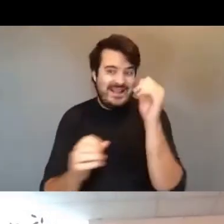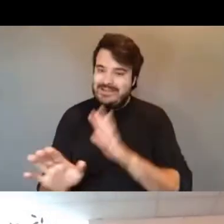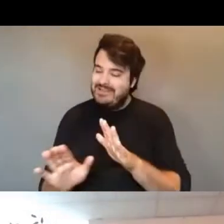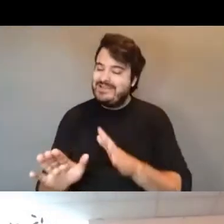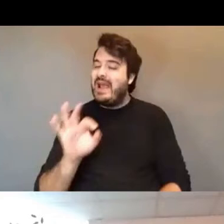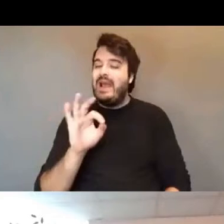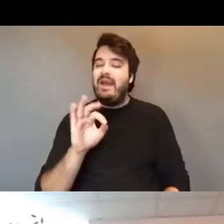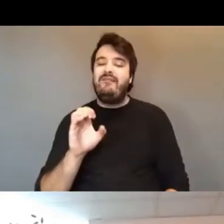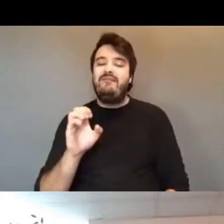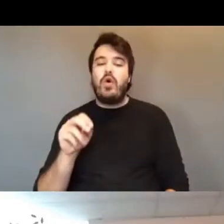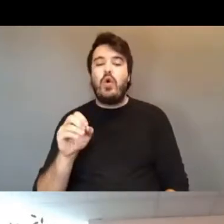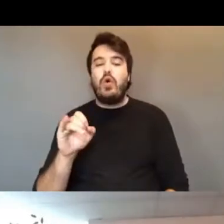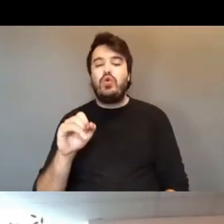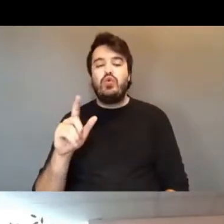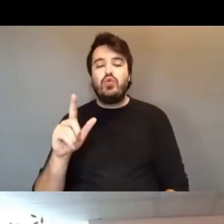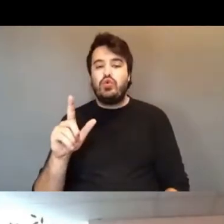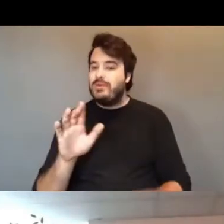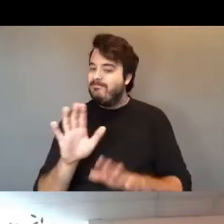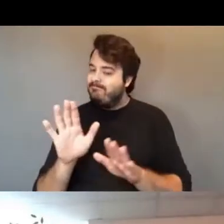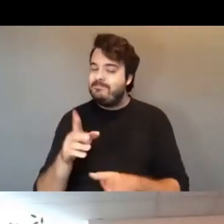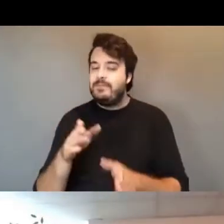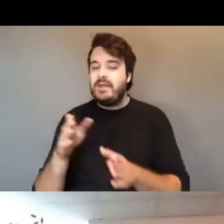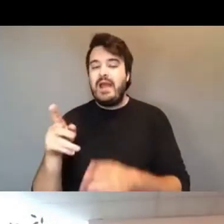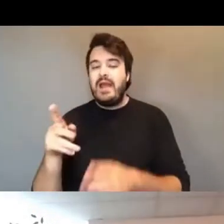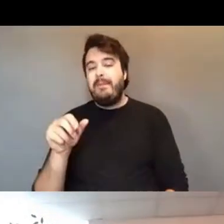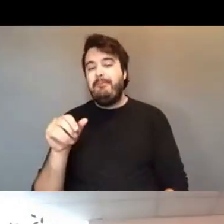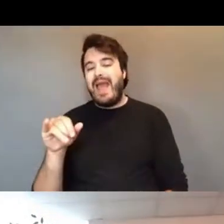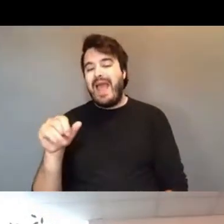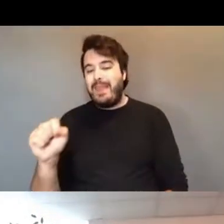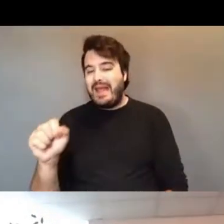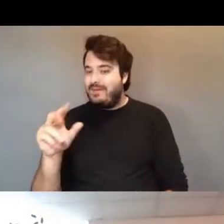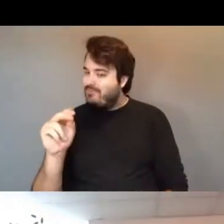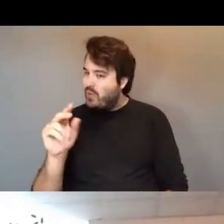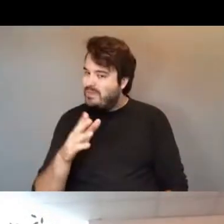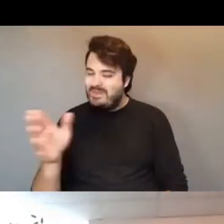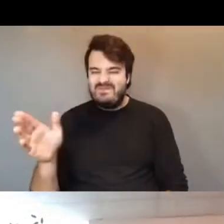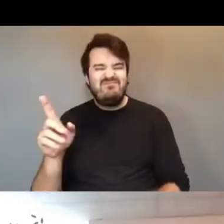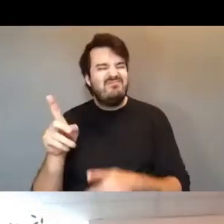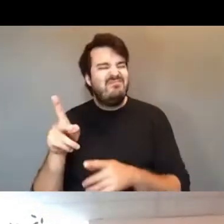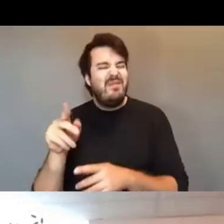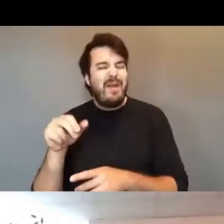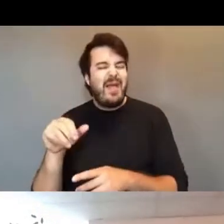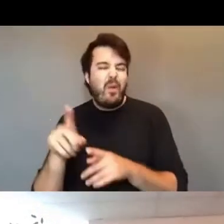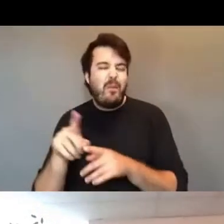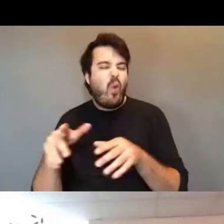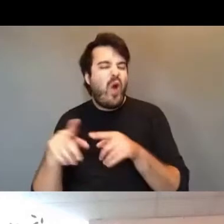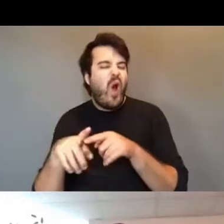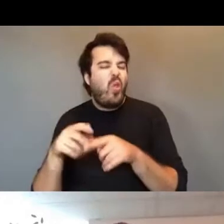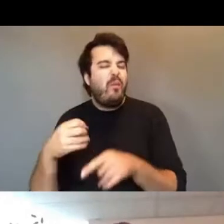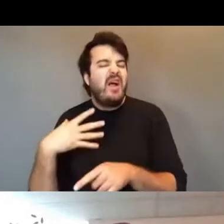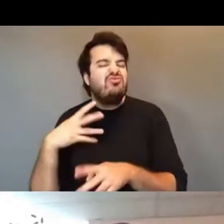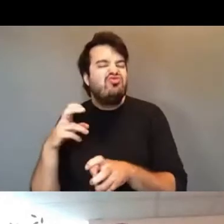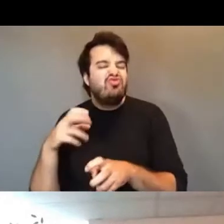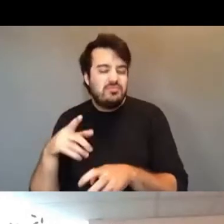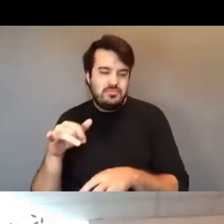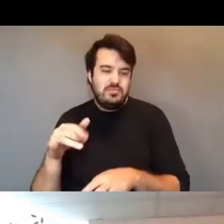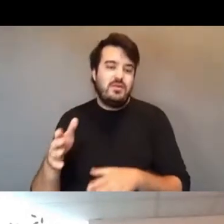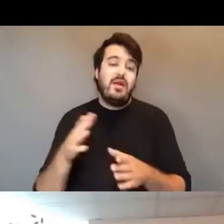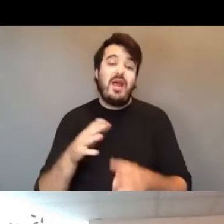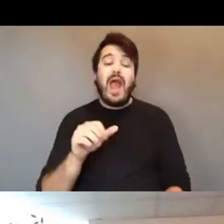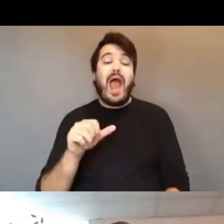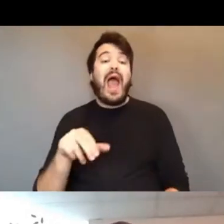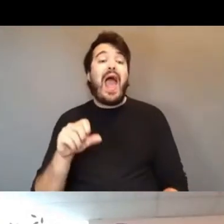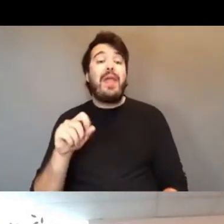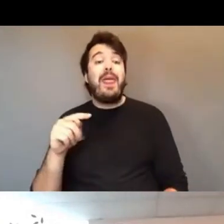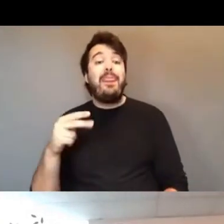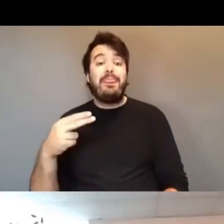céleri, du fenouil, le panais, qui est comme une grosse racine, une grosse carotte blanche un peu, là. On